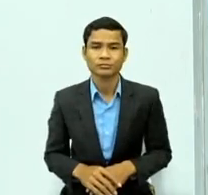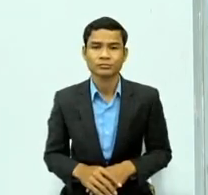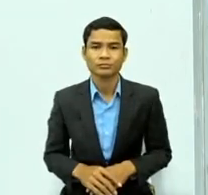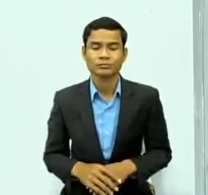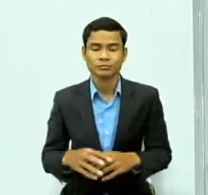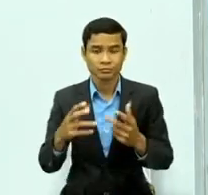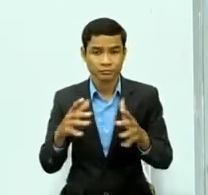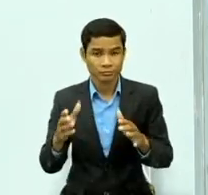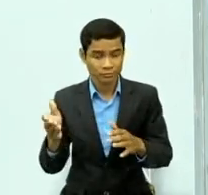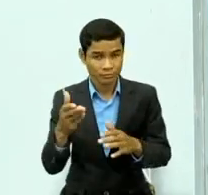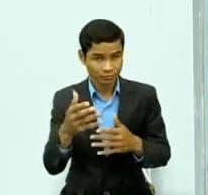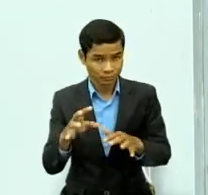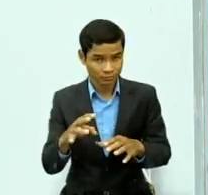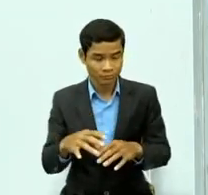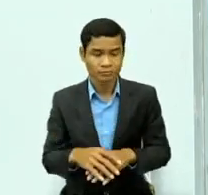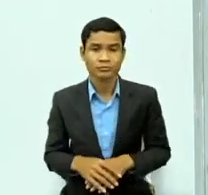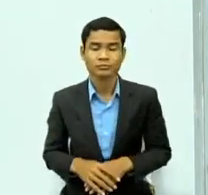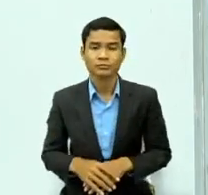រួចរាល់ហើយឬនៅកូន